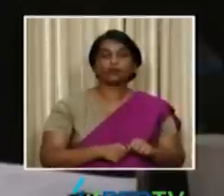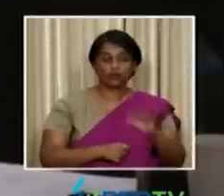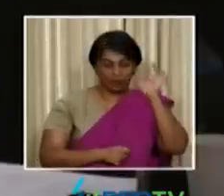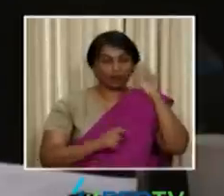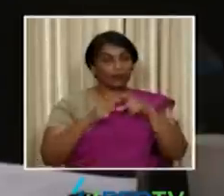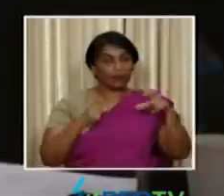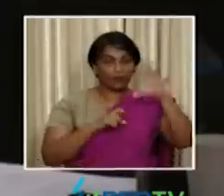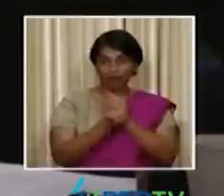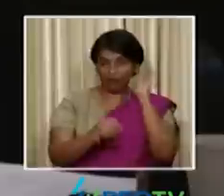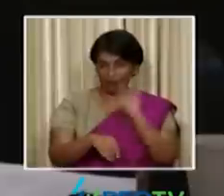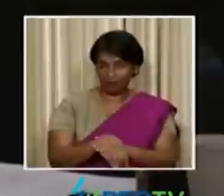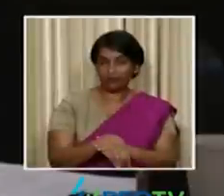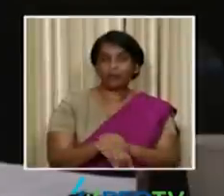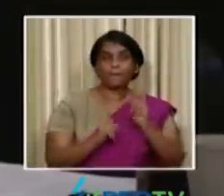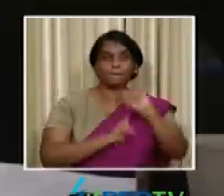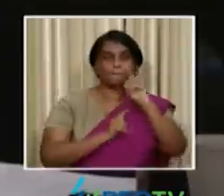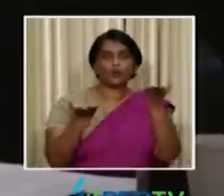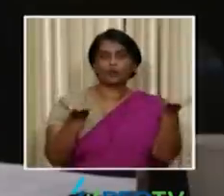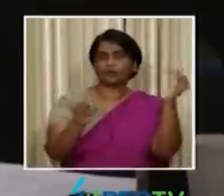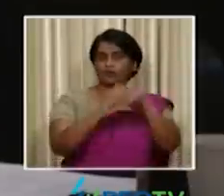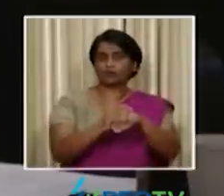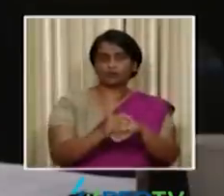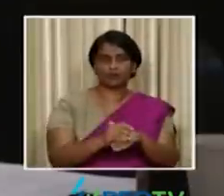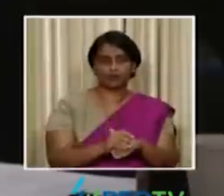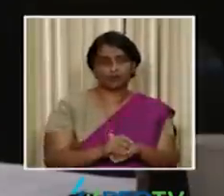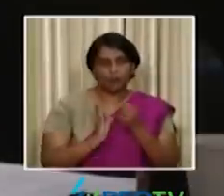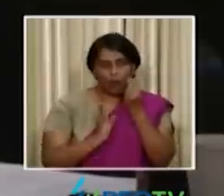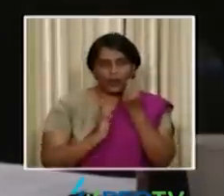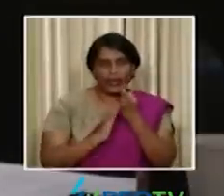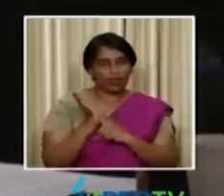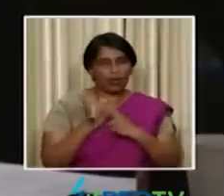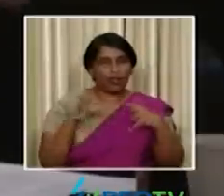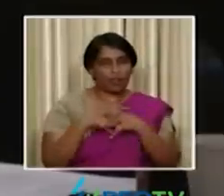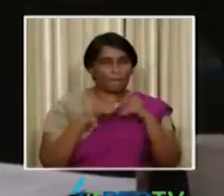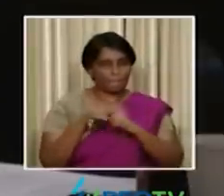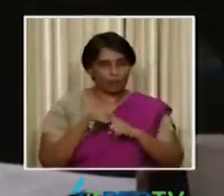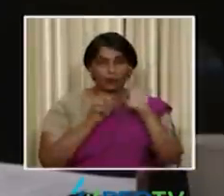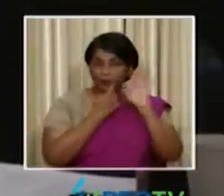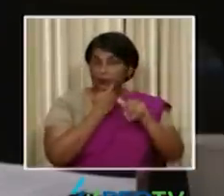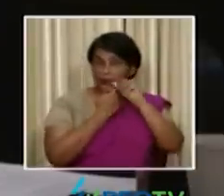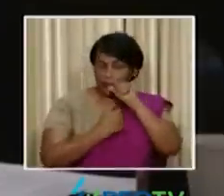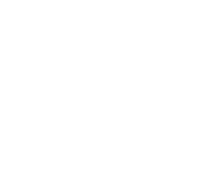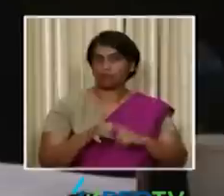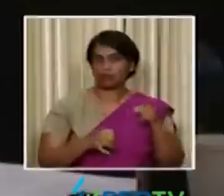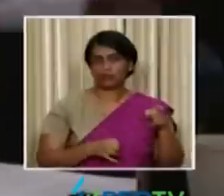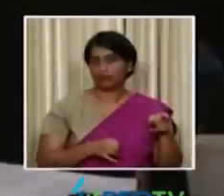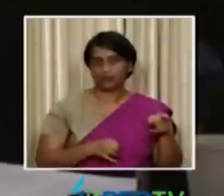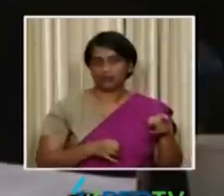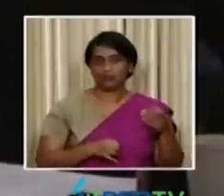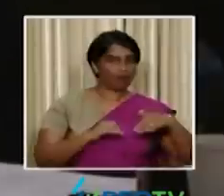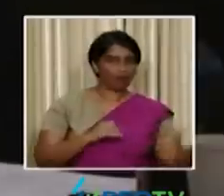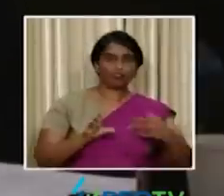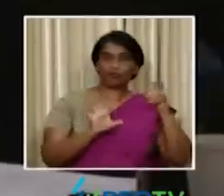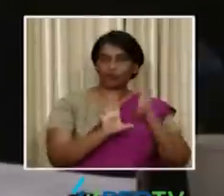රත්තරම් බිස්කන ගැනල කොටු වෙච්ච කෙනා මේ පාර්ලිමේන්තු නියෝජනය කරනවා ඒක නම් පොඩි නීතිය ප්‍රශ්නයක් තියෙනවා මම ඒක පිළිගන්නවා හැබැයි අතර සදාචාර ප්‍රශ්නයක් තිබෙනවා මේ මගේ එහා